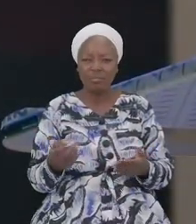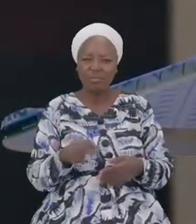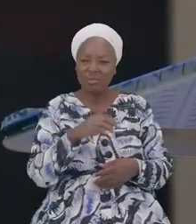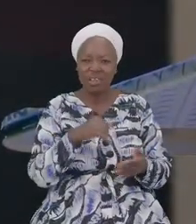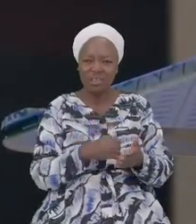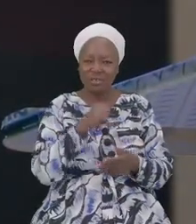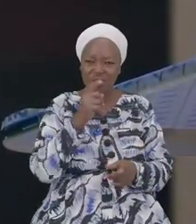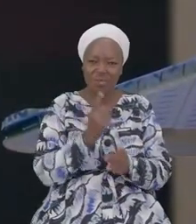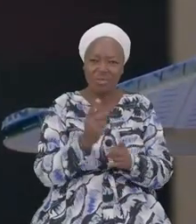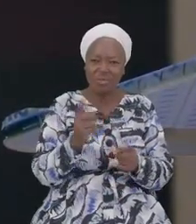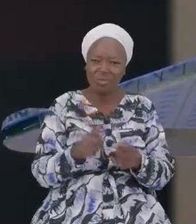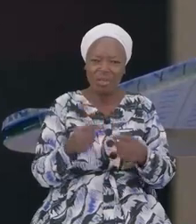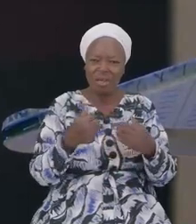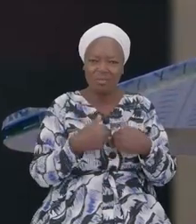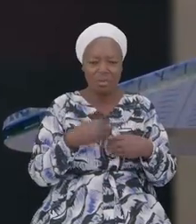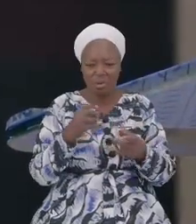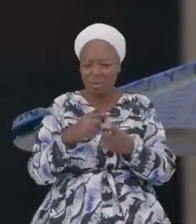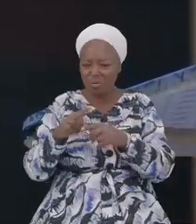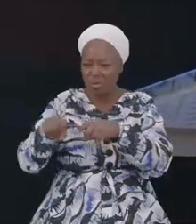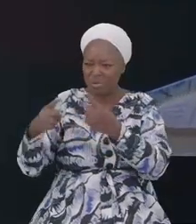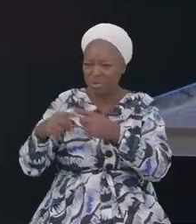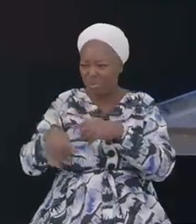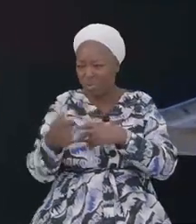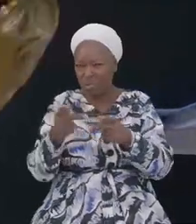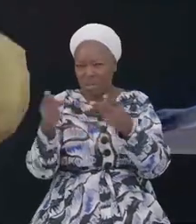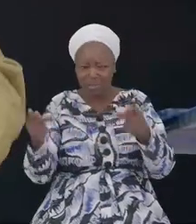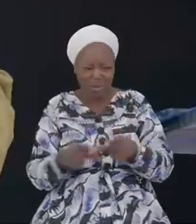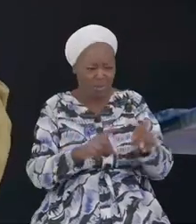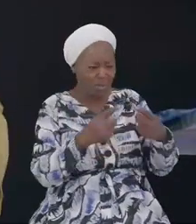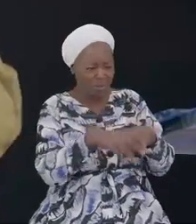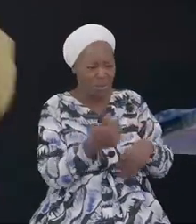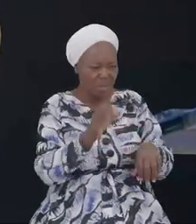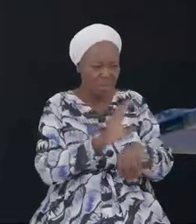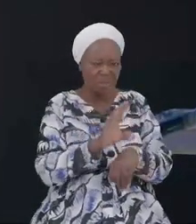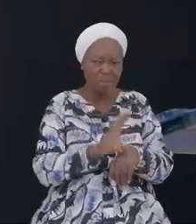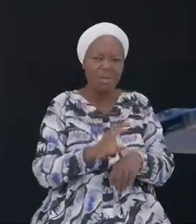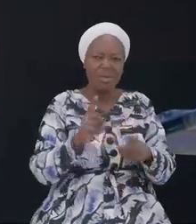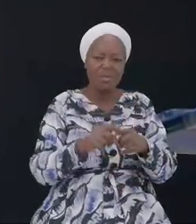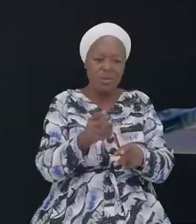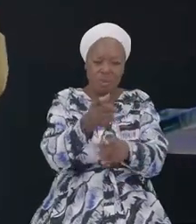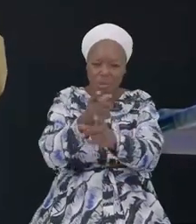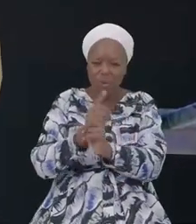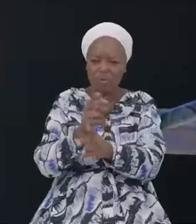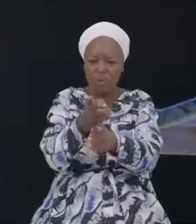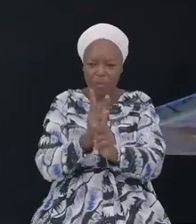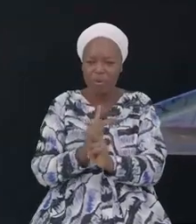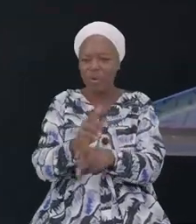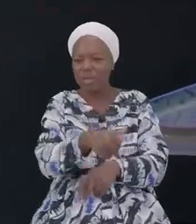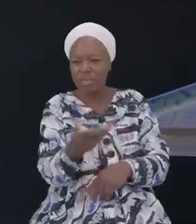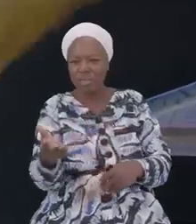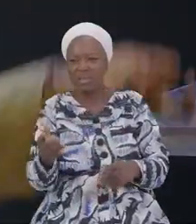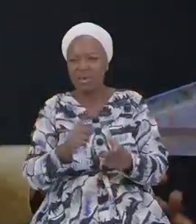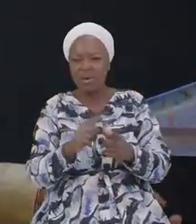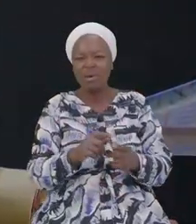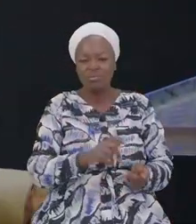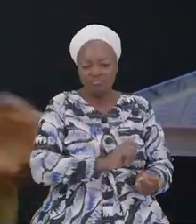nous comportons, parfois c'est comme si, c'est pas que nous allons prendre quelque chose de l'autre côté pour